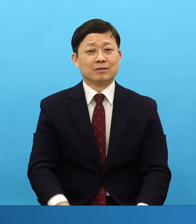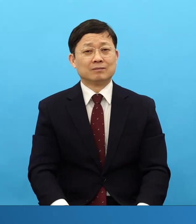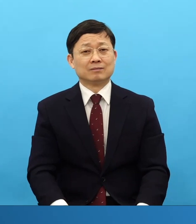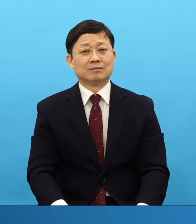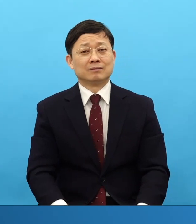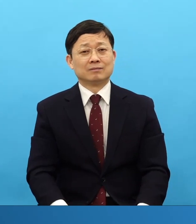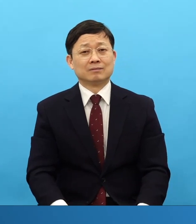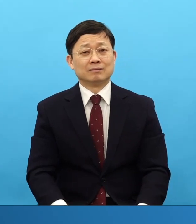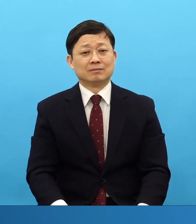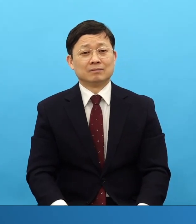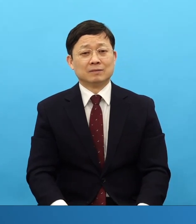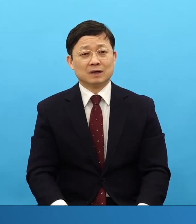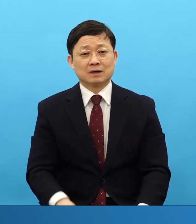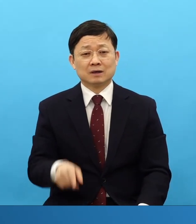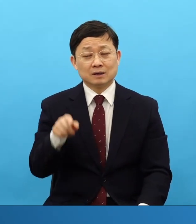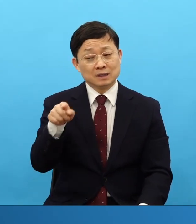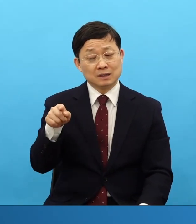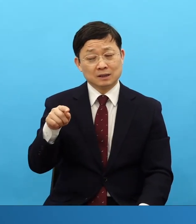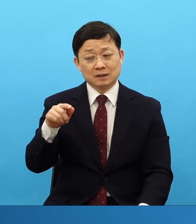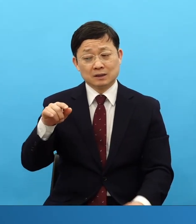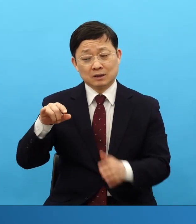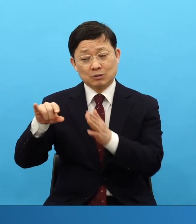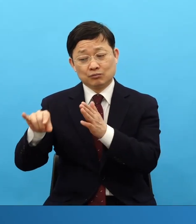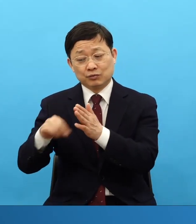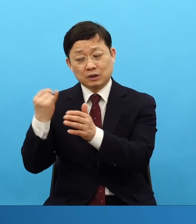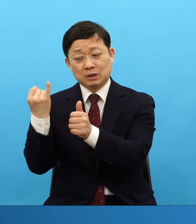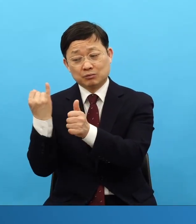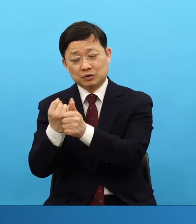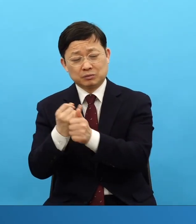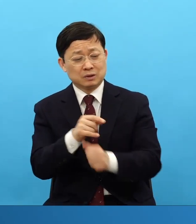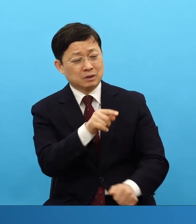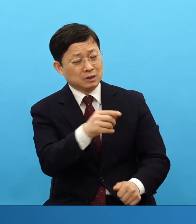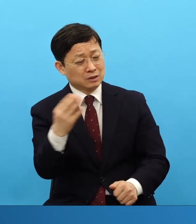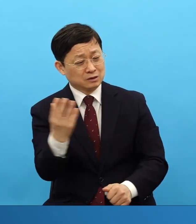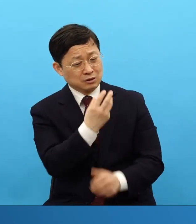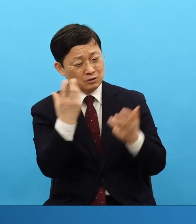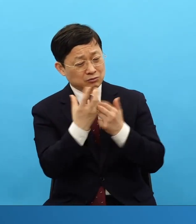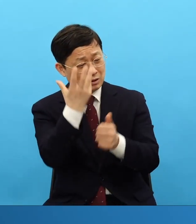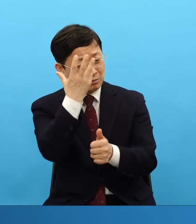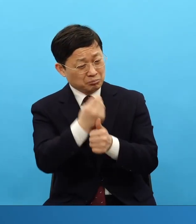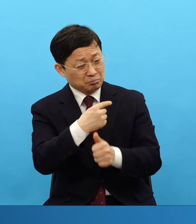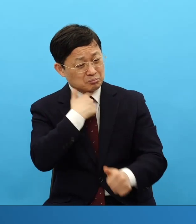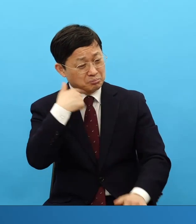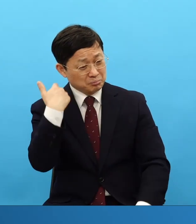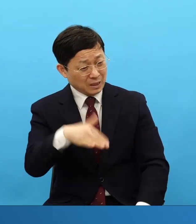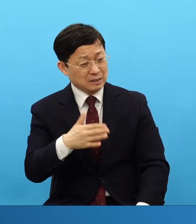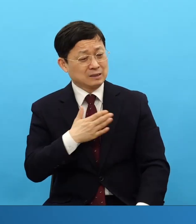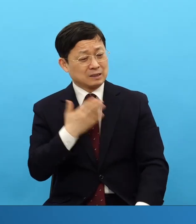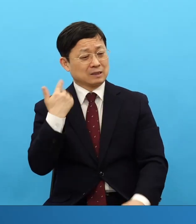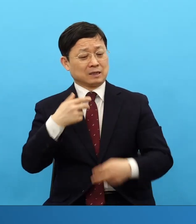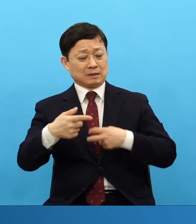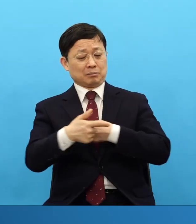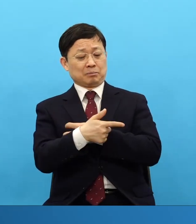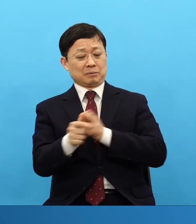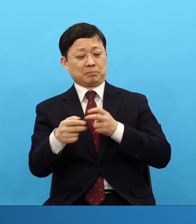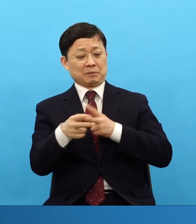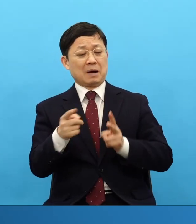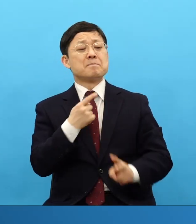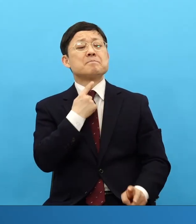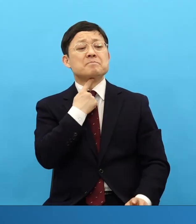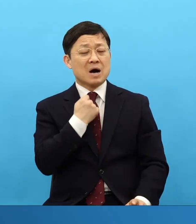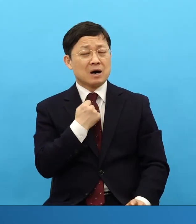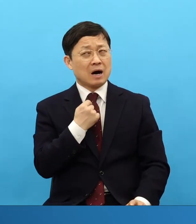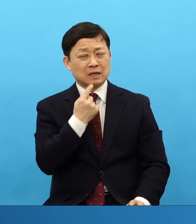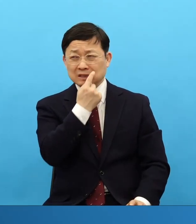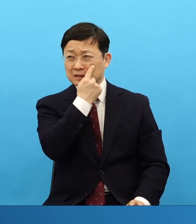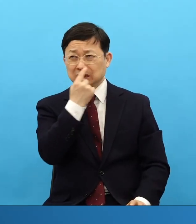여기 있었다는 증거예요. This is evidence that they were in Acts chapter 2. 안 있었다 손치더라도 이 응답을 받았다는